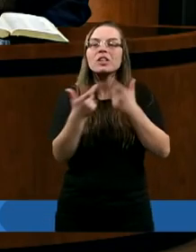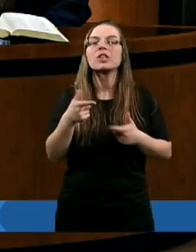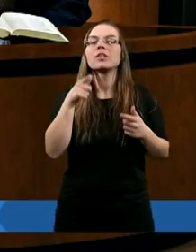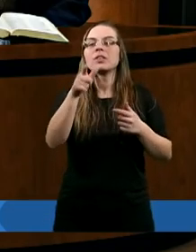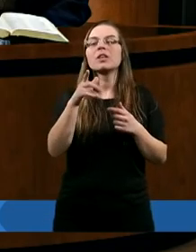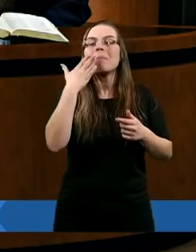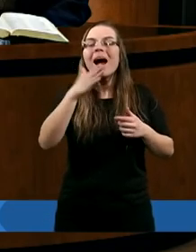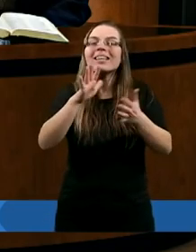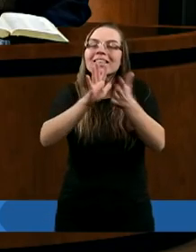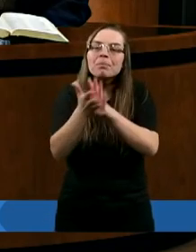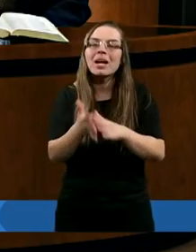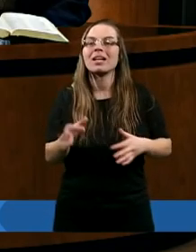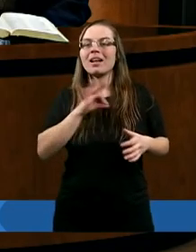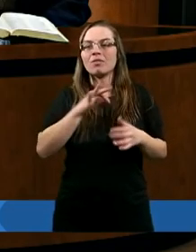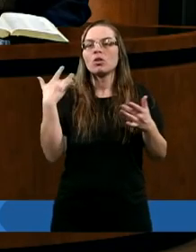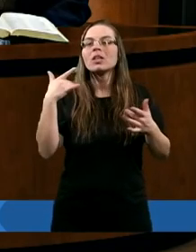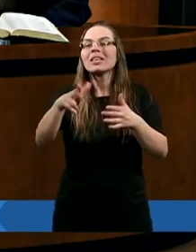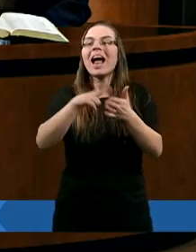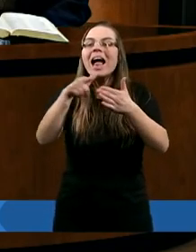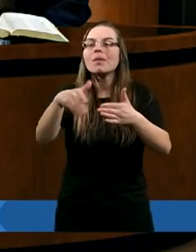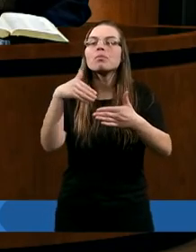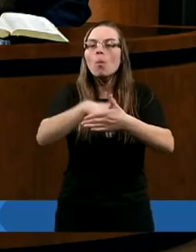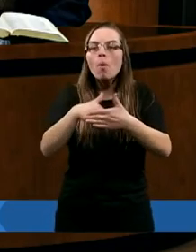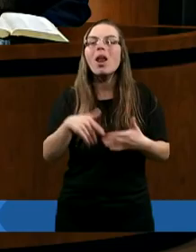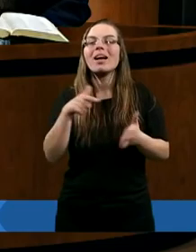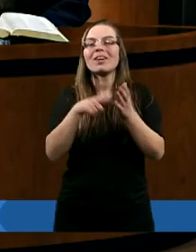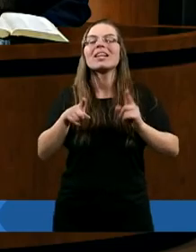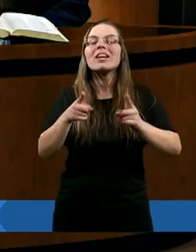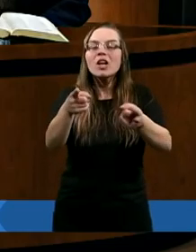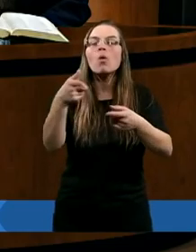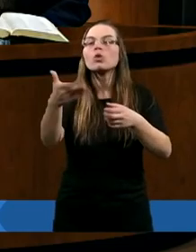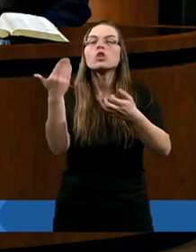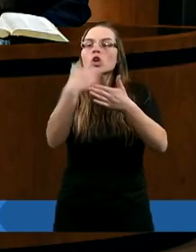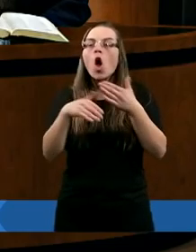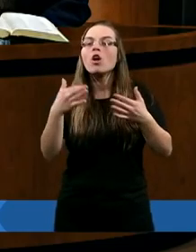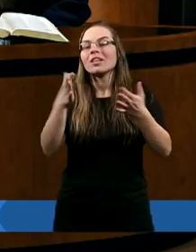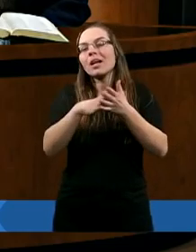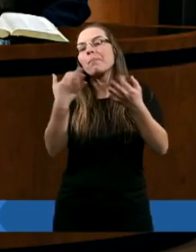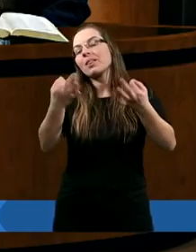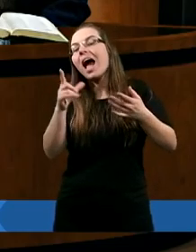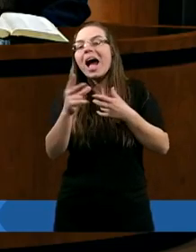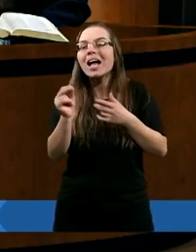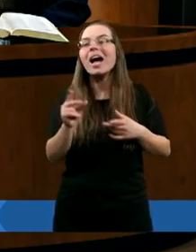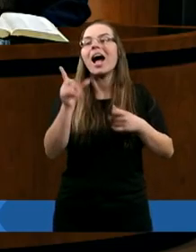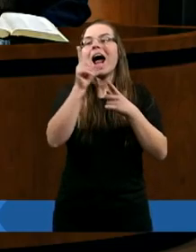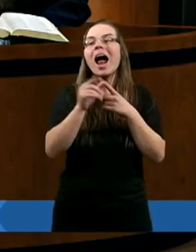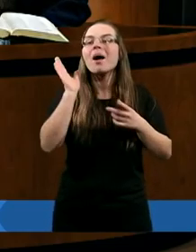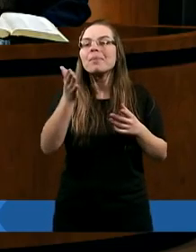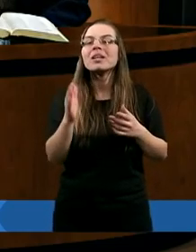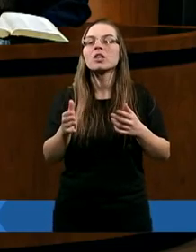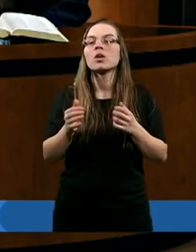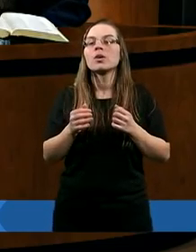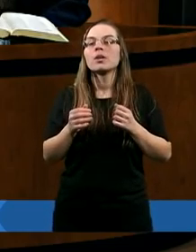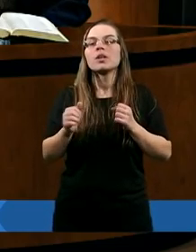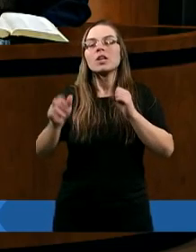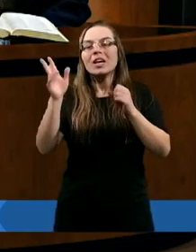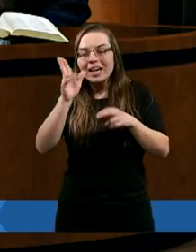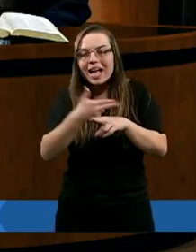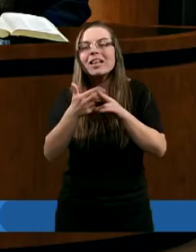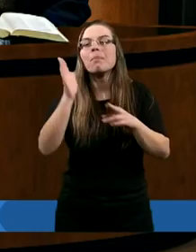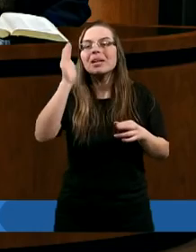czyli coraz bardziej podobni do Chrystusa. I na tym to polega. I to jest dzieło, które nie kończy się teraz, ale kiedy będziemy w niebie, kiedy